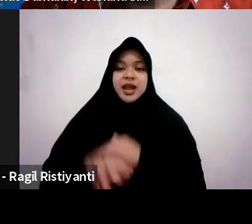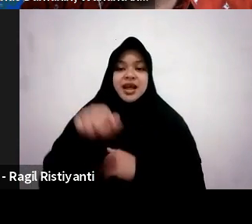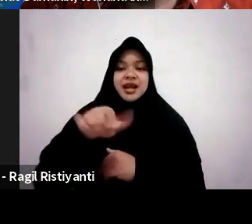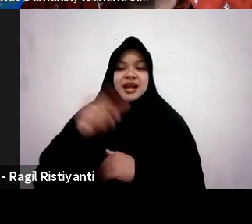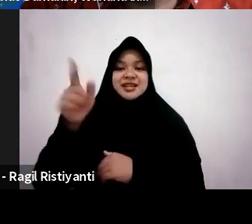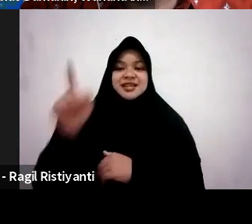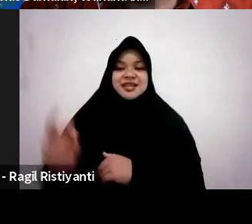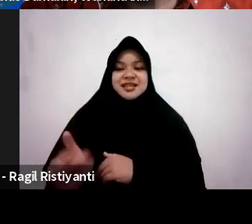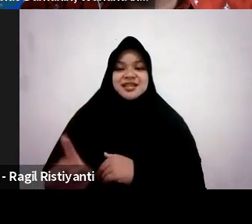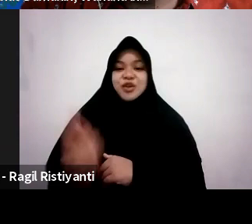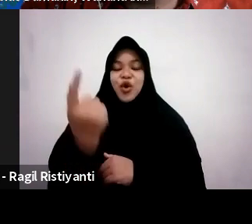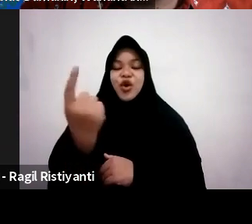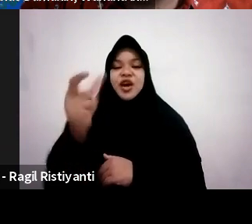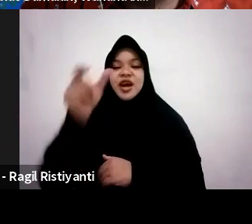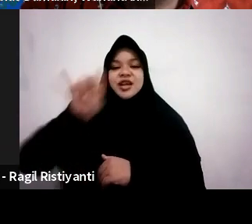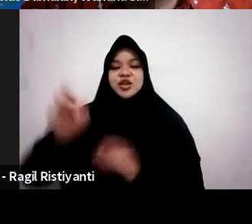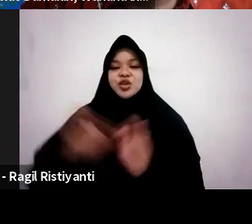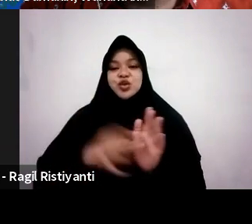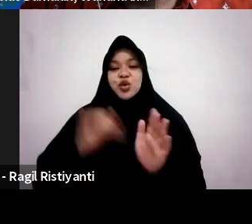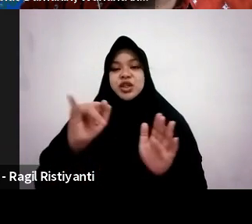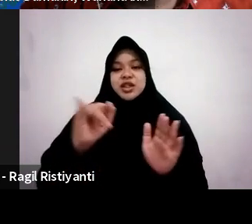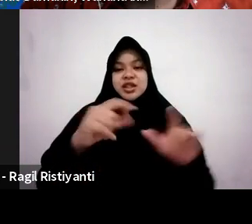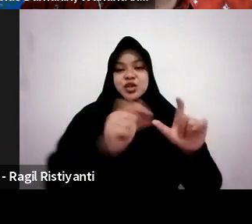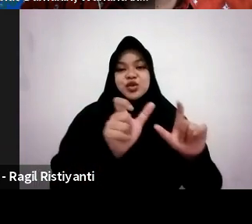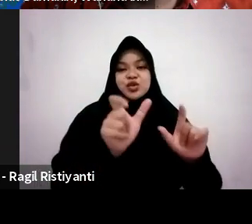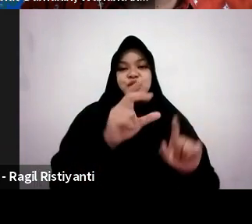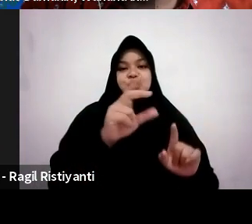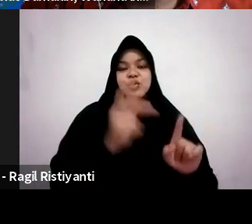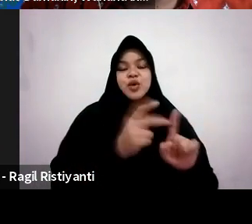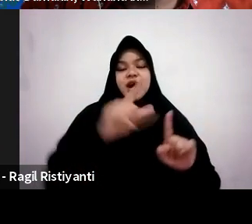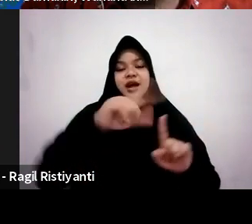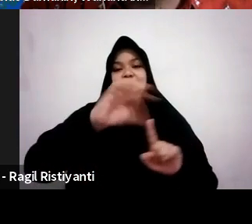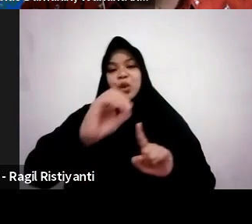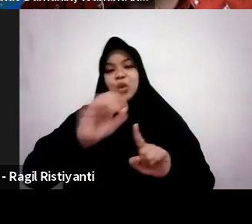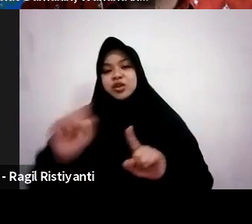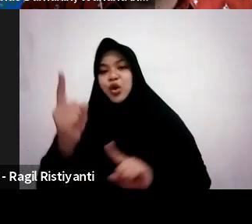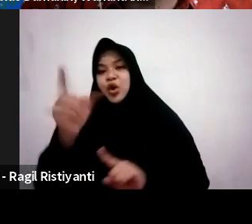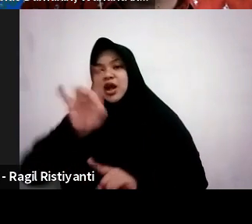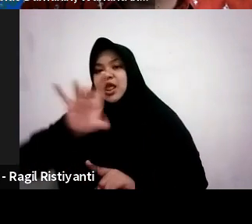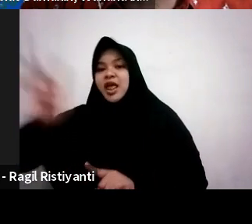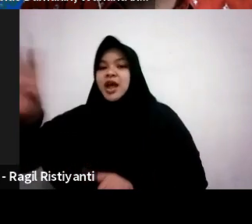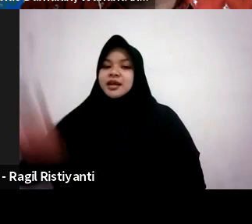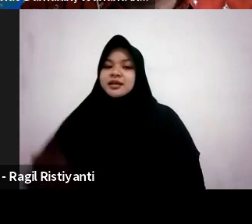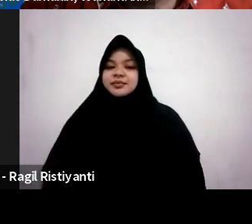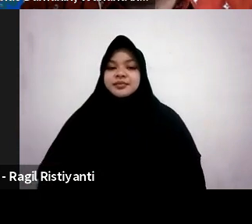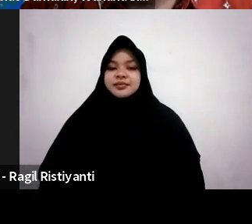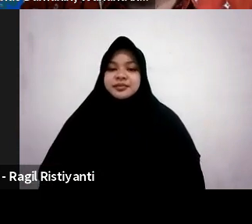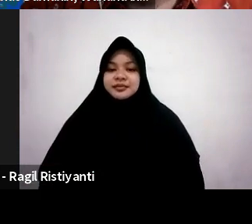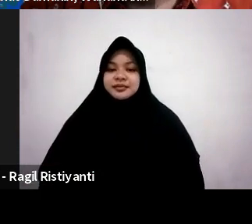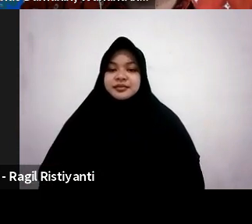bisa melahirkan seorang Suharto bisa melahirkan seorang yang lain-lain itu artinya